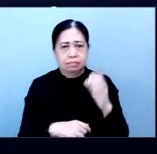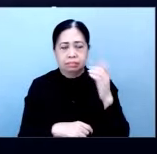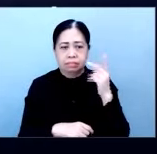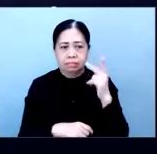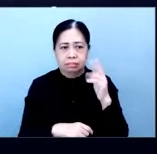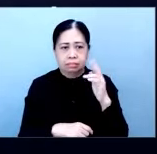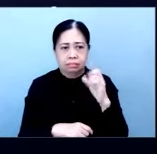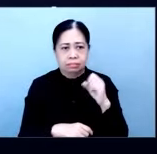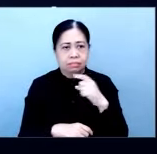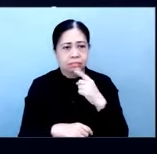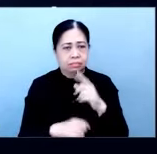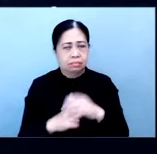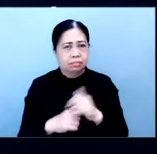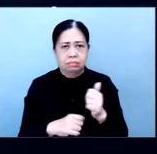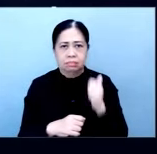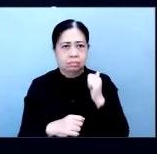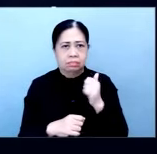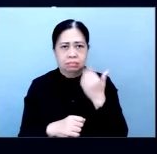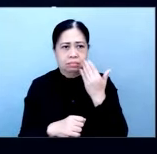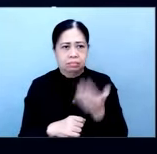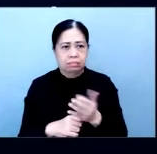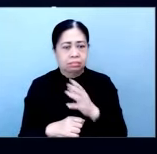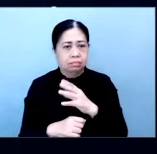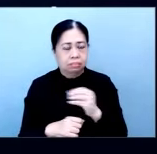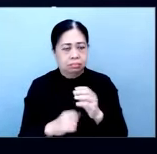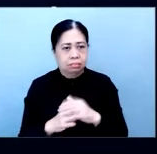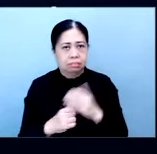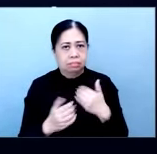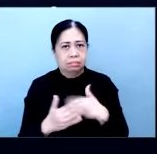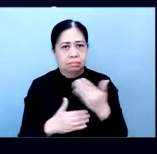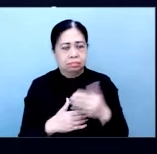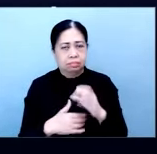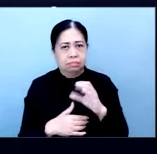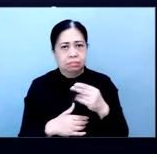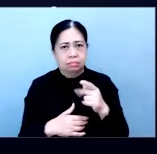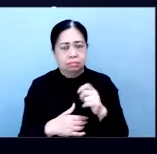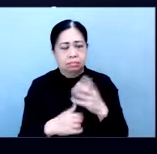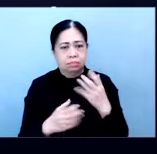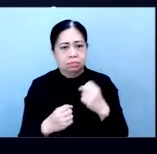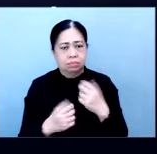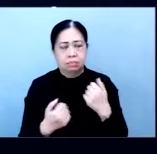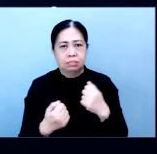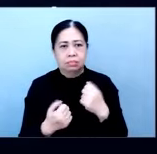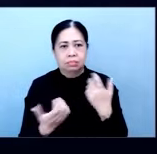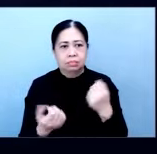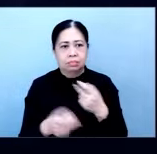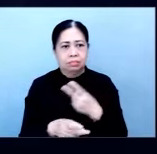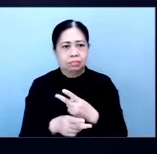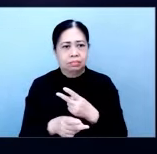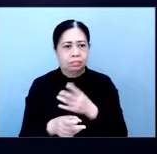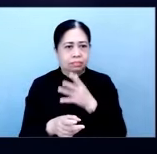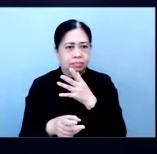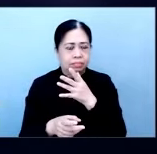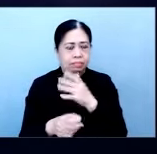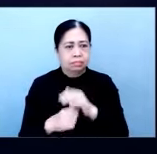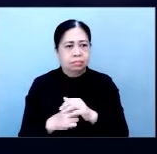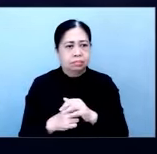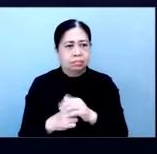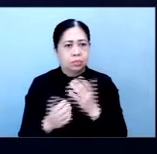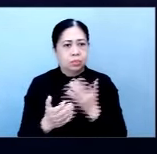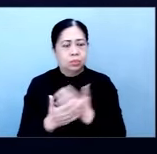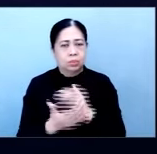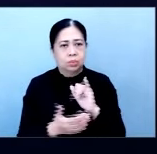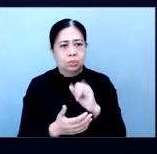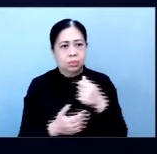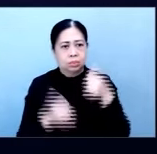pa niya, "I refuse to die" at "My next chapter is to become a stage mother," quote unquote. Sa bago naman niyang